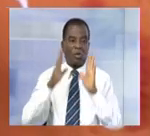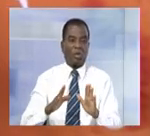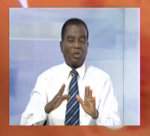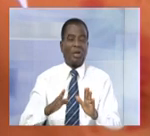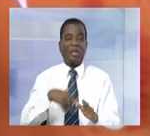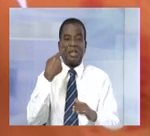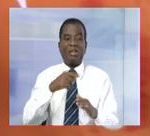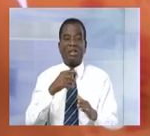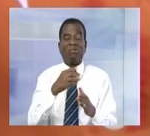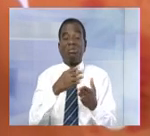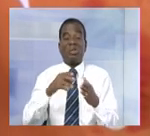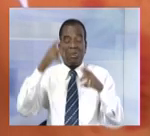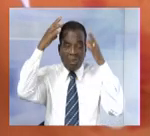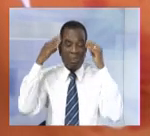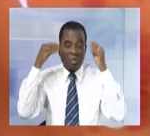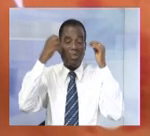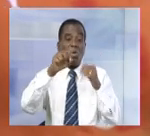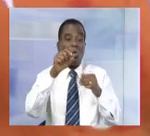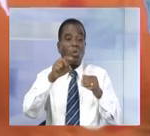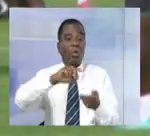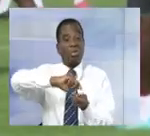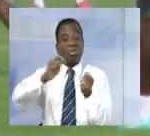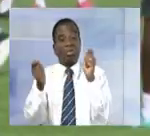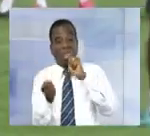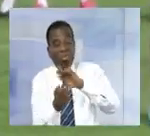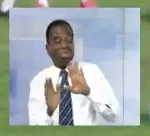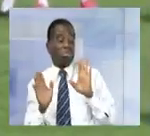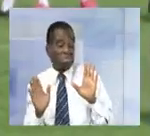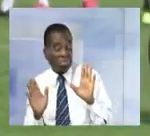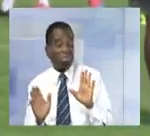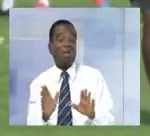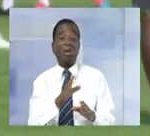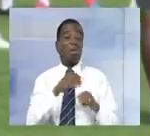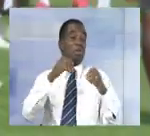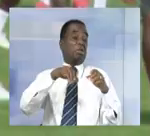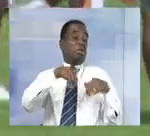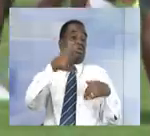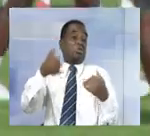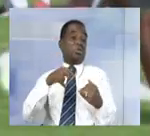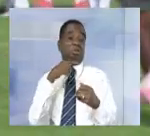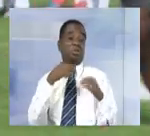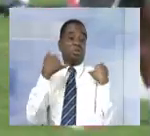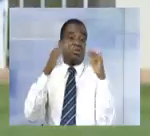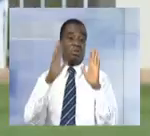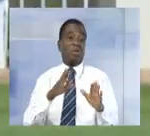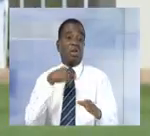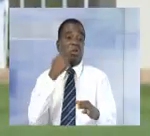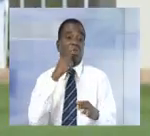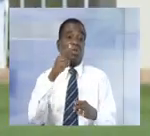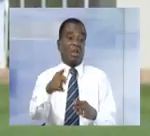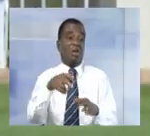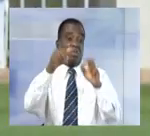Yaya Touré, sacré 4 fois meilleur joueur africain. Et après un mondial décevant, ils ont appelé au poste de sélectionneur le français Hervé